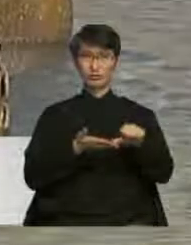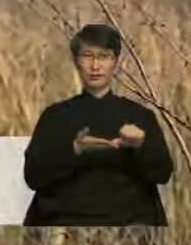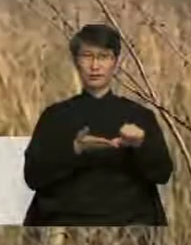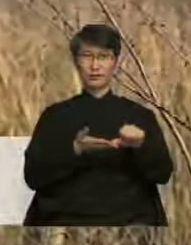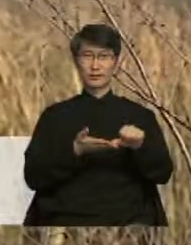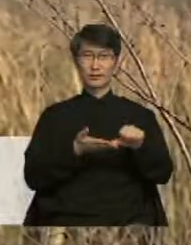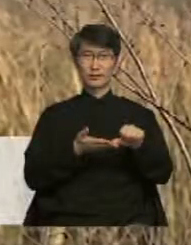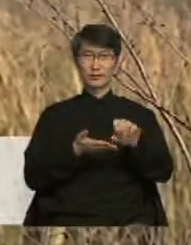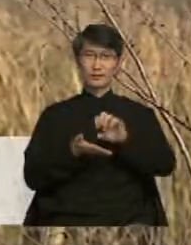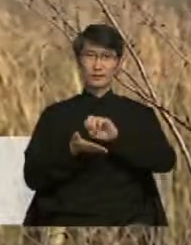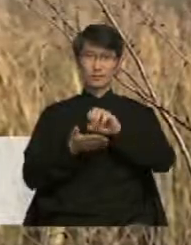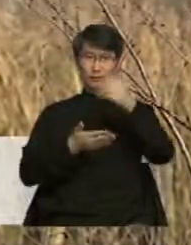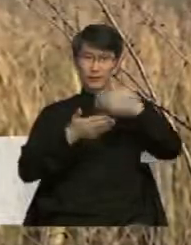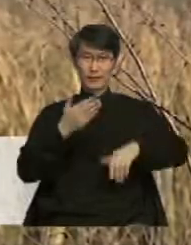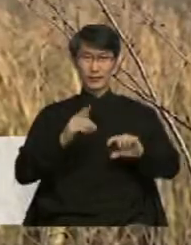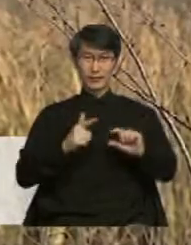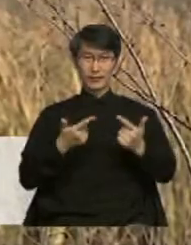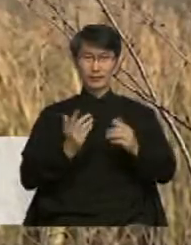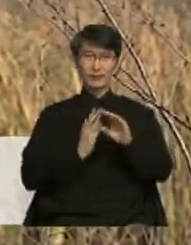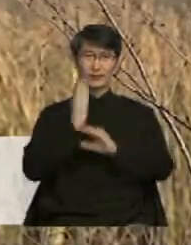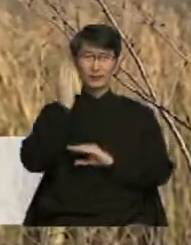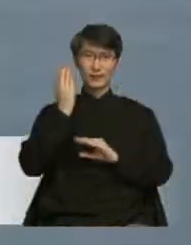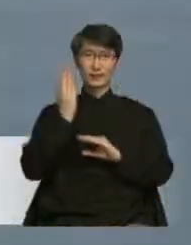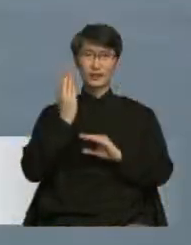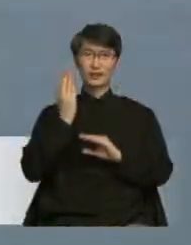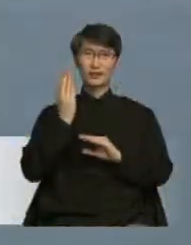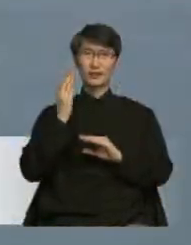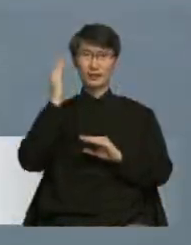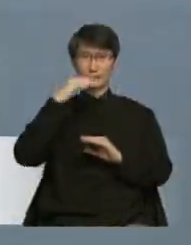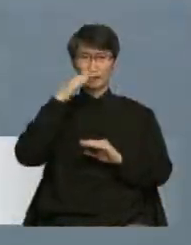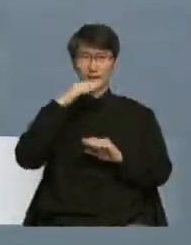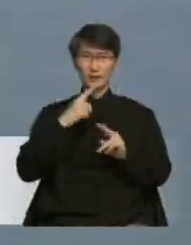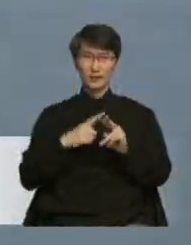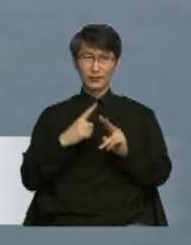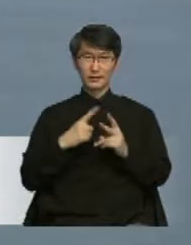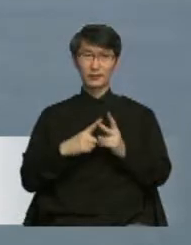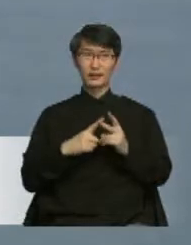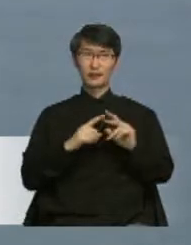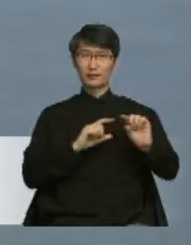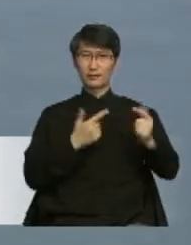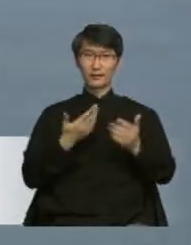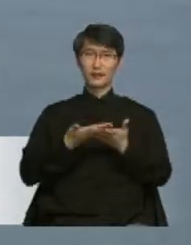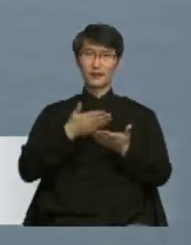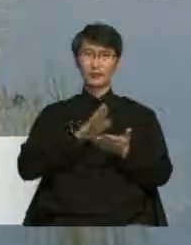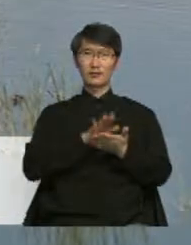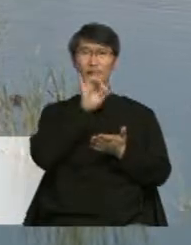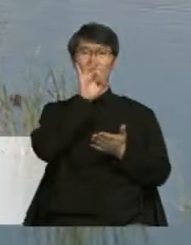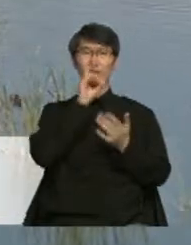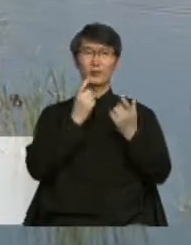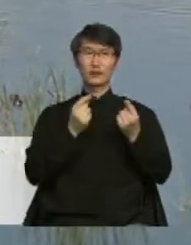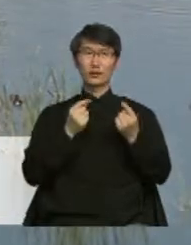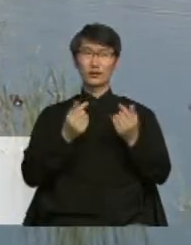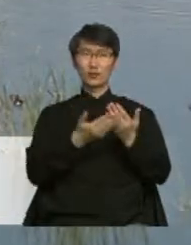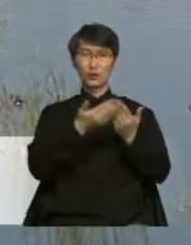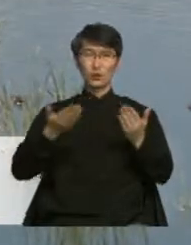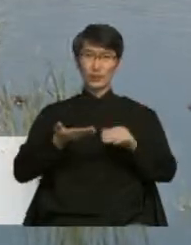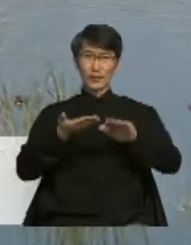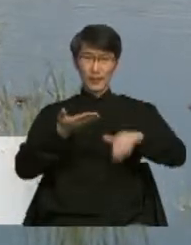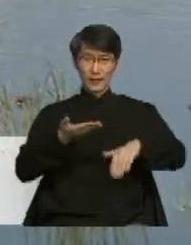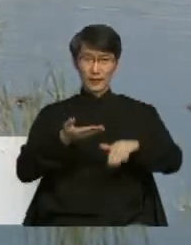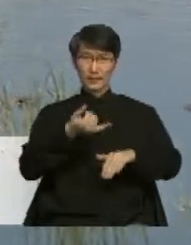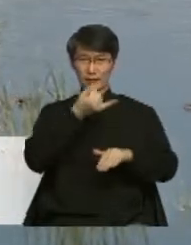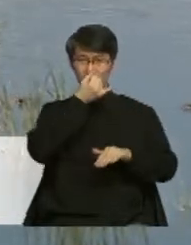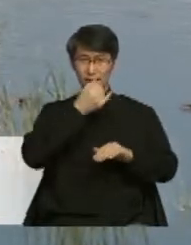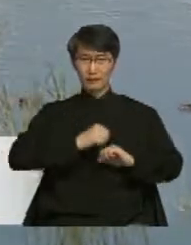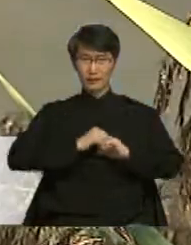않는 이상 오염 물질에서 발생되는 그 냄새라든가 이런 것들은 개선이 될 수가 없죠. 호수 공원 아래층에